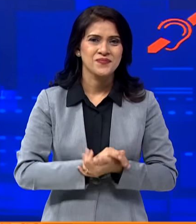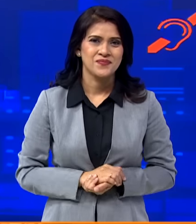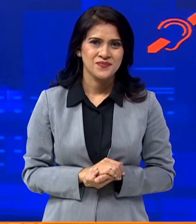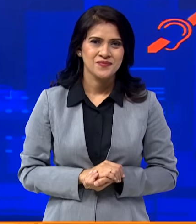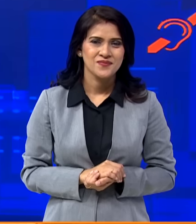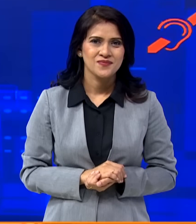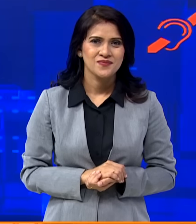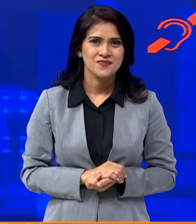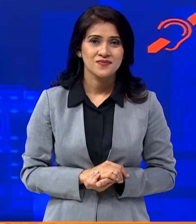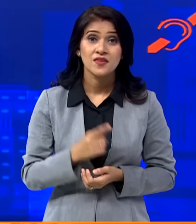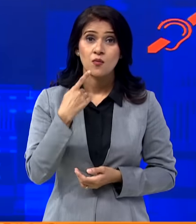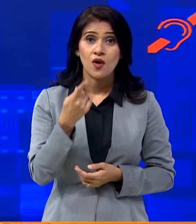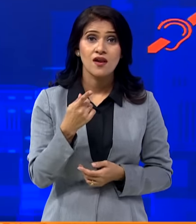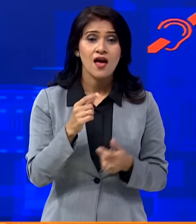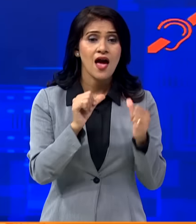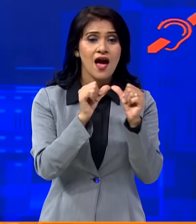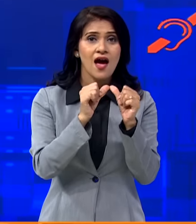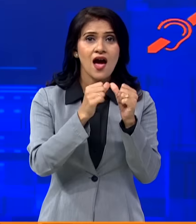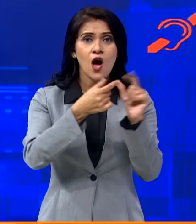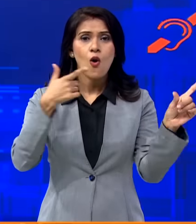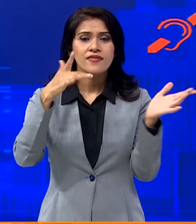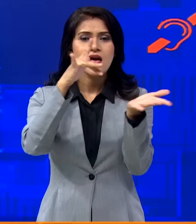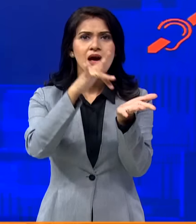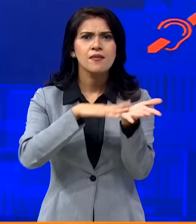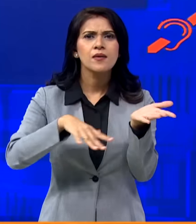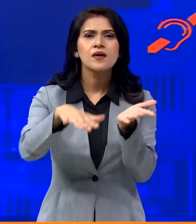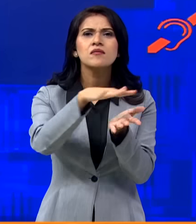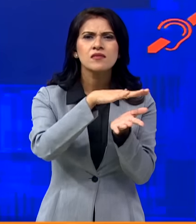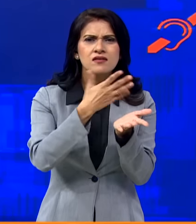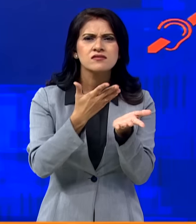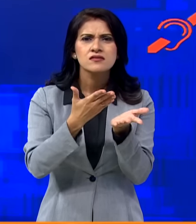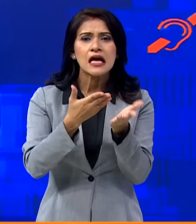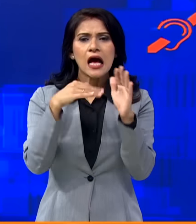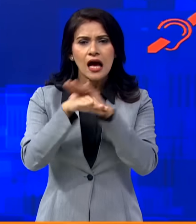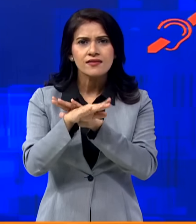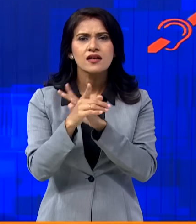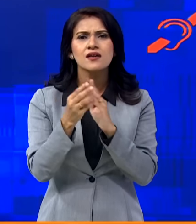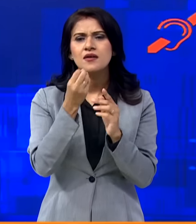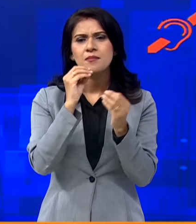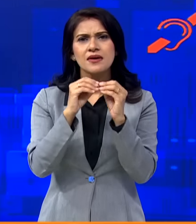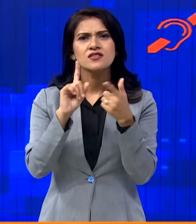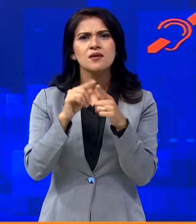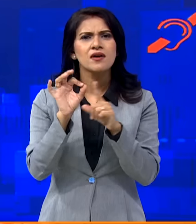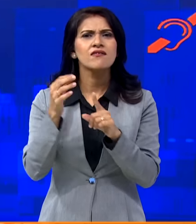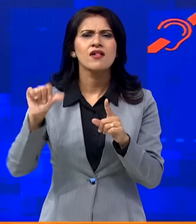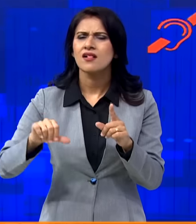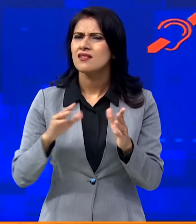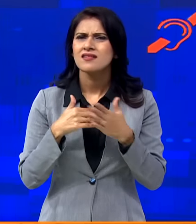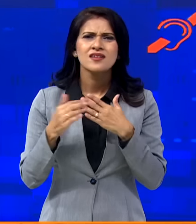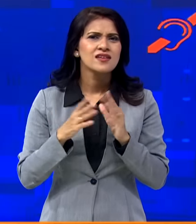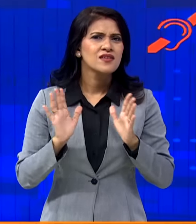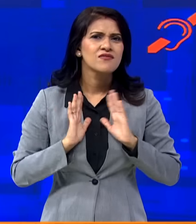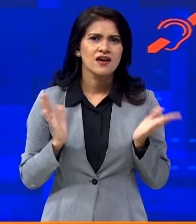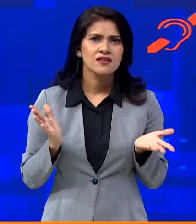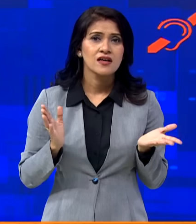यह कहना कि साहब अयोध्या अरे साहब यह तो हो जाता कभी-कभी भगवान की ऐसी दृष्टि है वह सबका है वह कभी-कभी